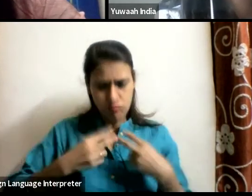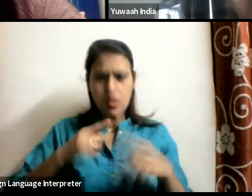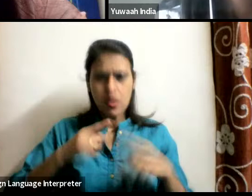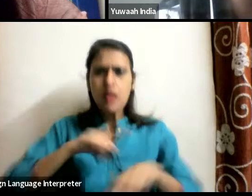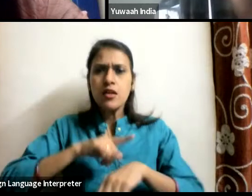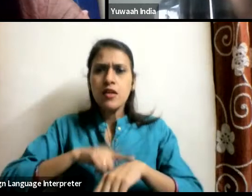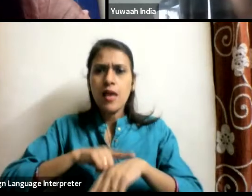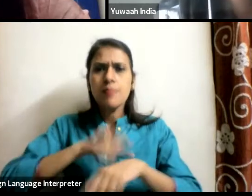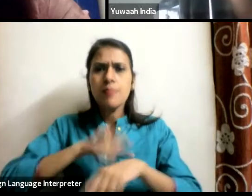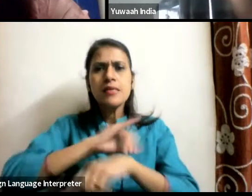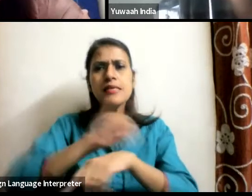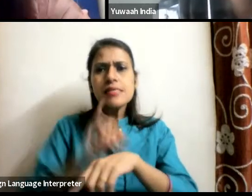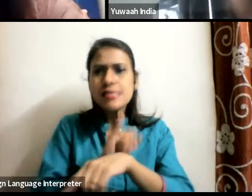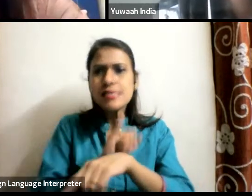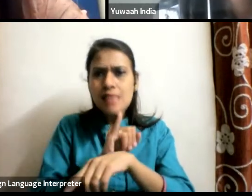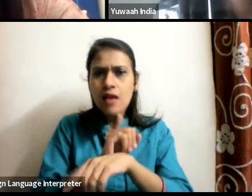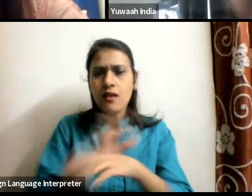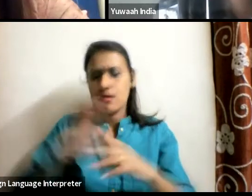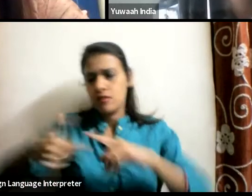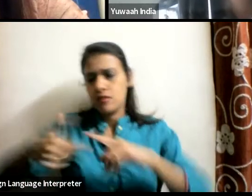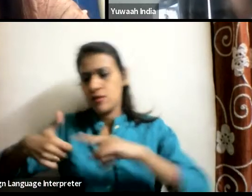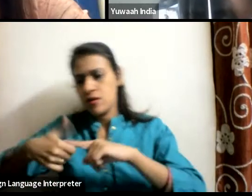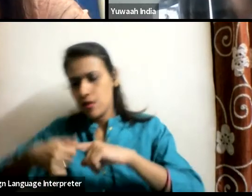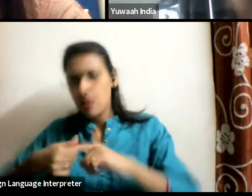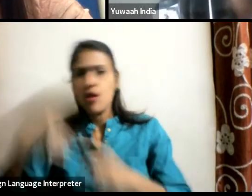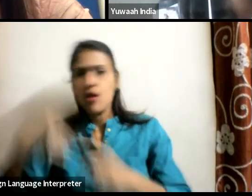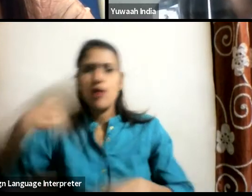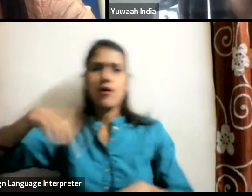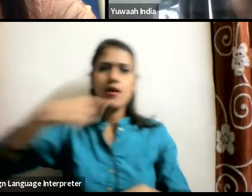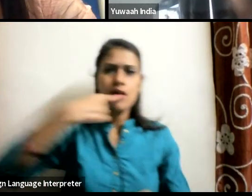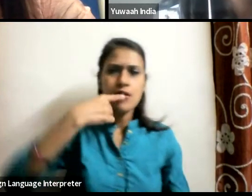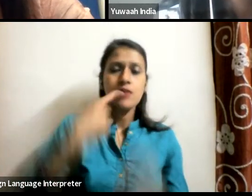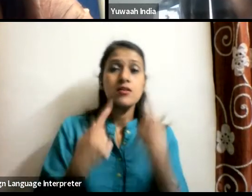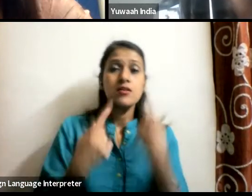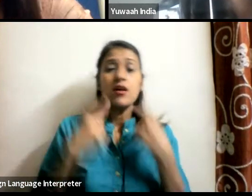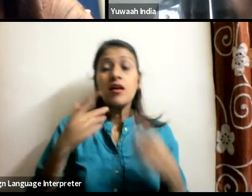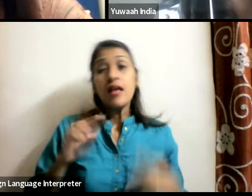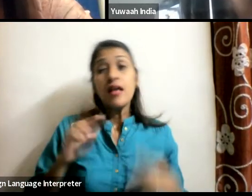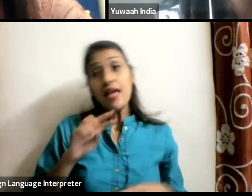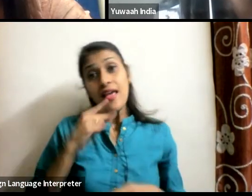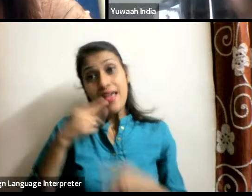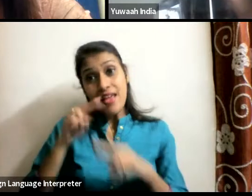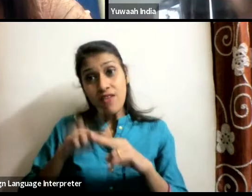बट अगर आपको एंशियसनेस लग रही है, आप किसी